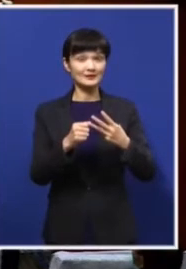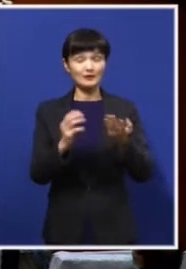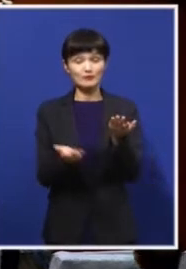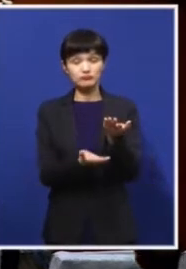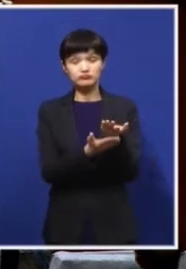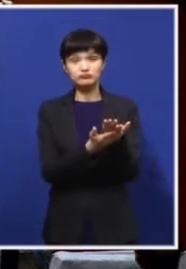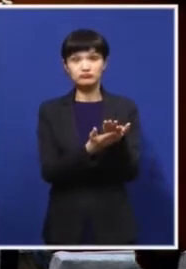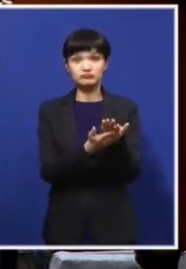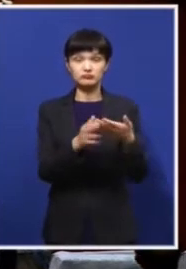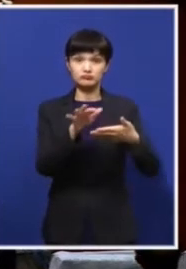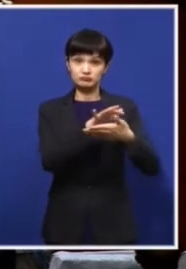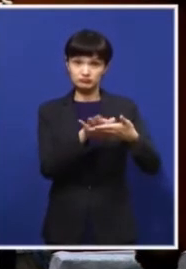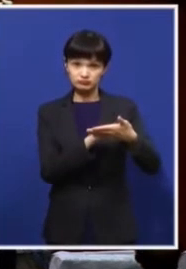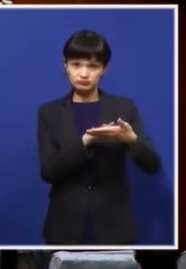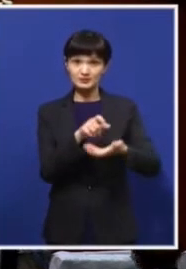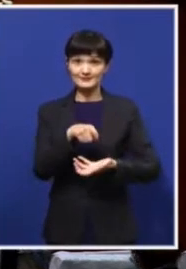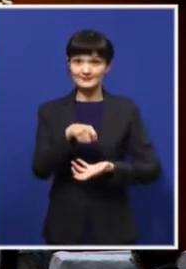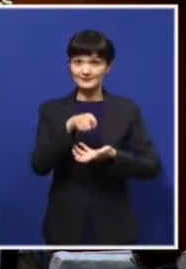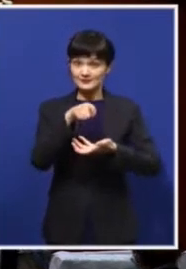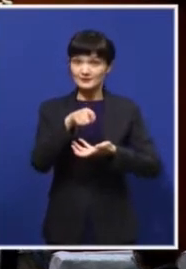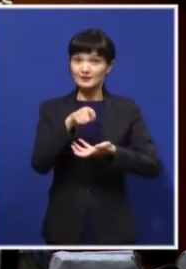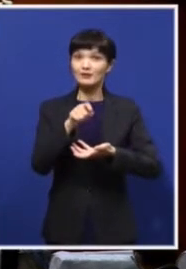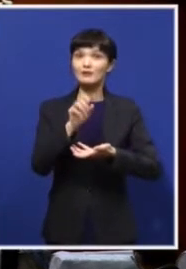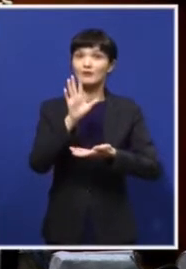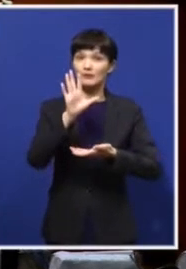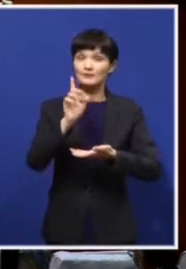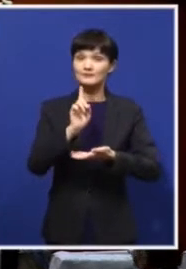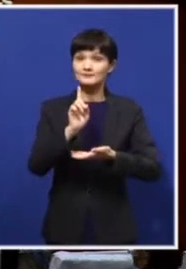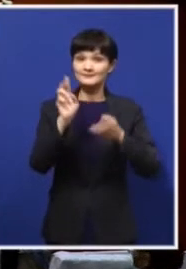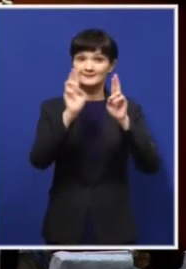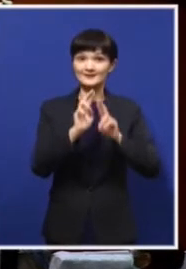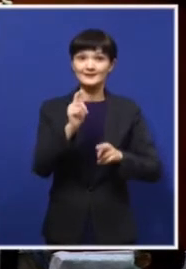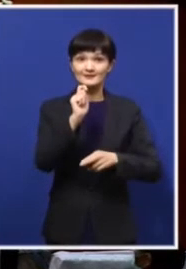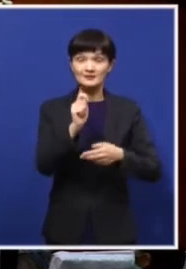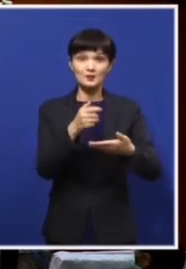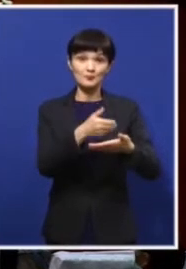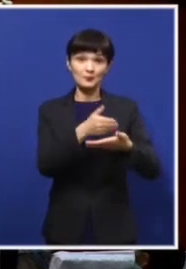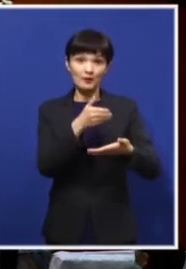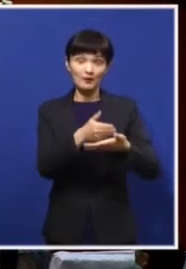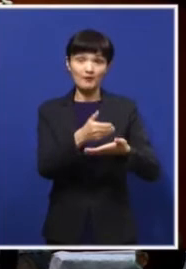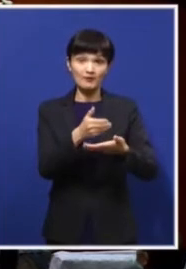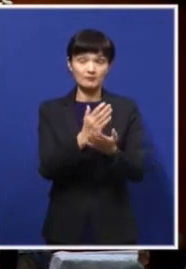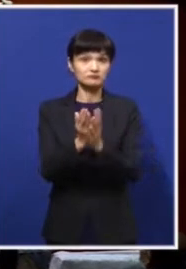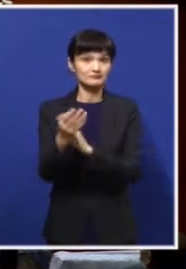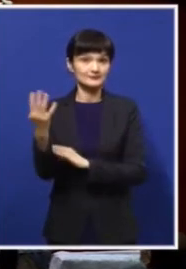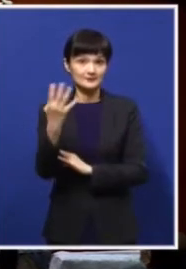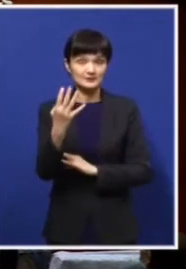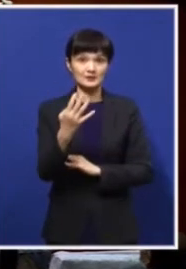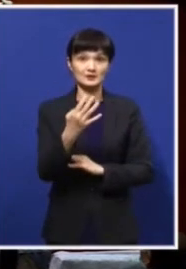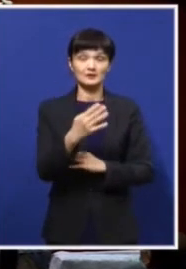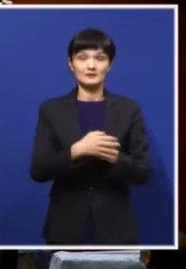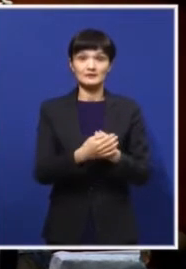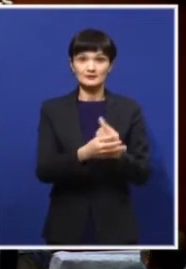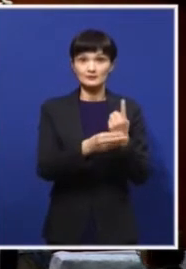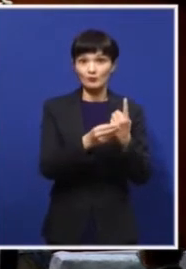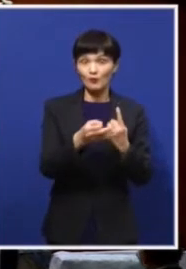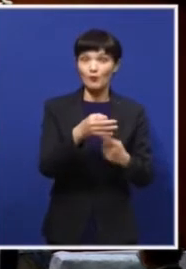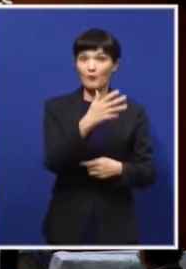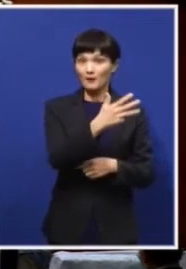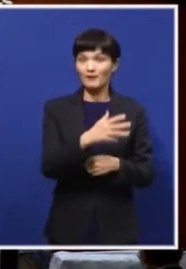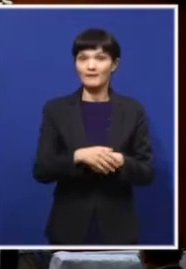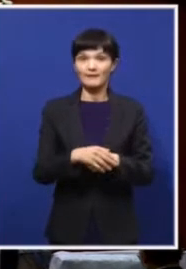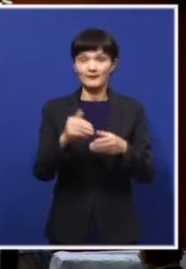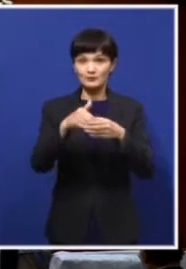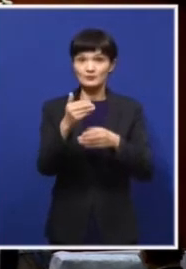是说最后有提到这个有一个注说有电子票证4家，行动支付业者8家，以及信用卡业者